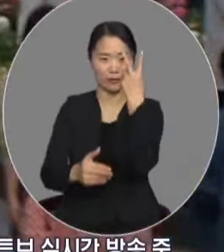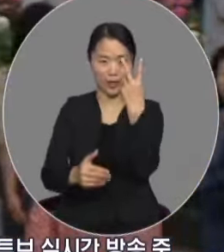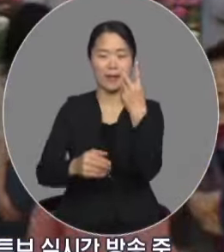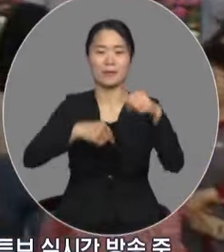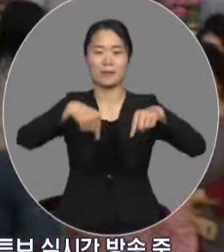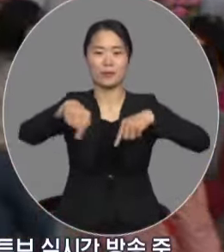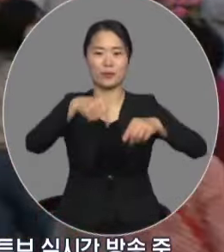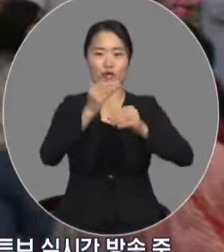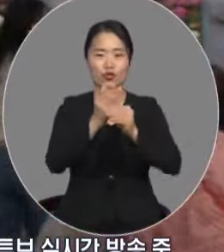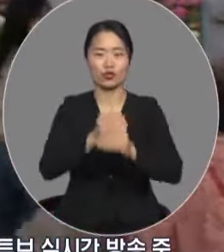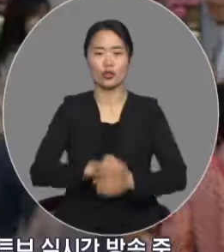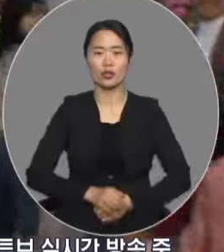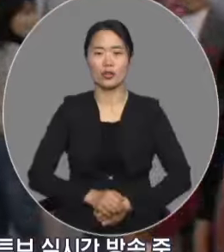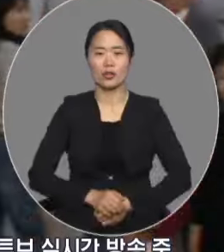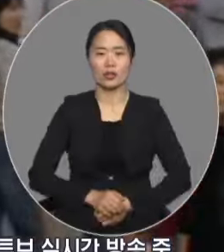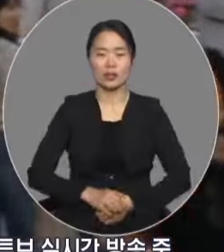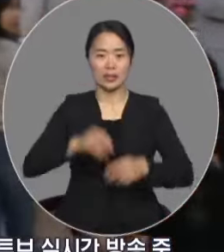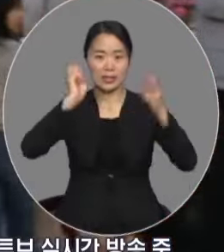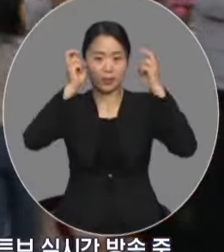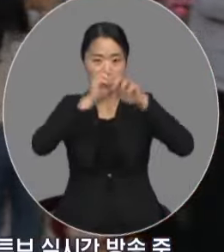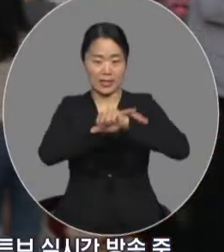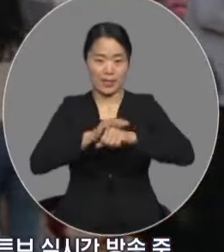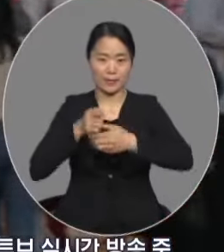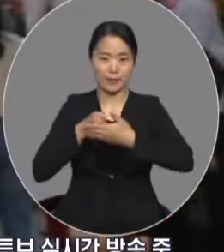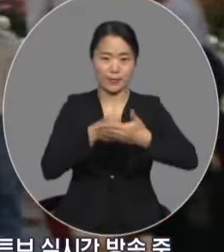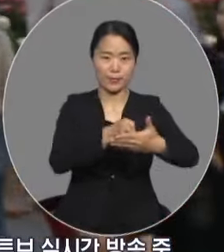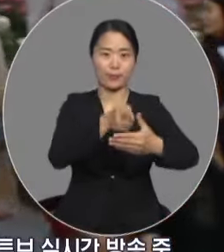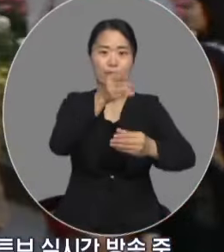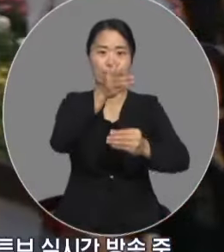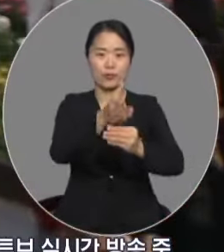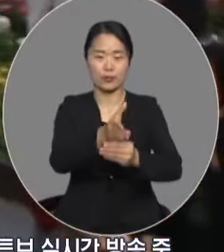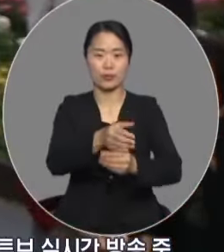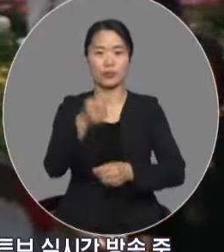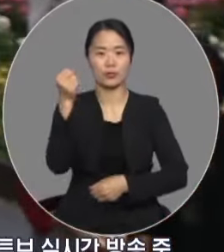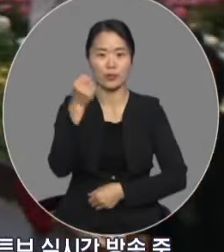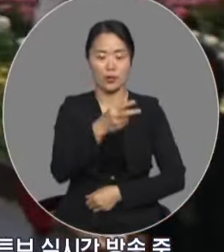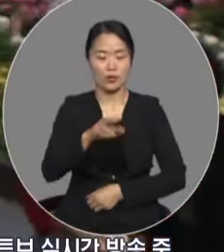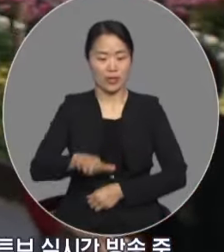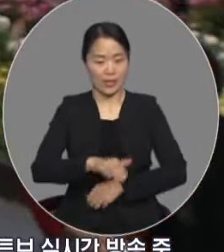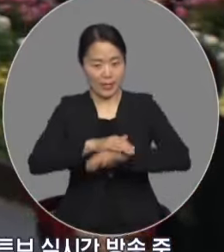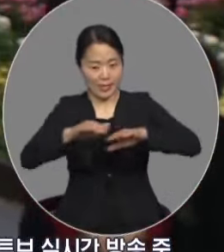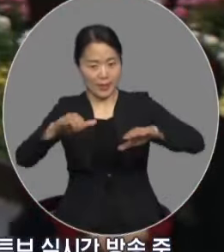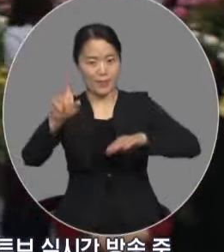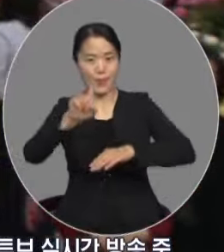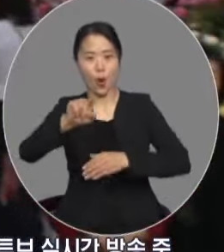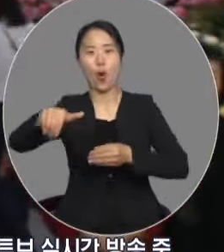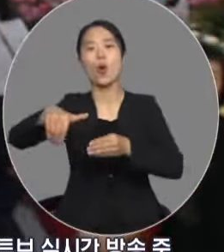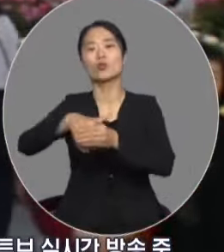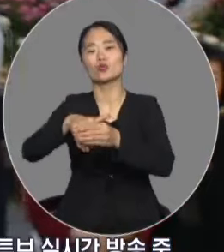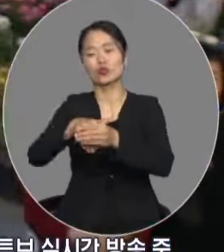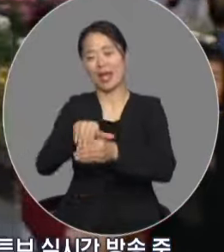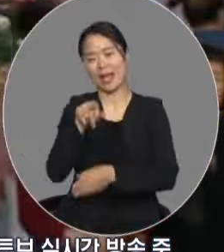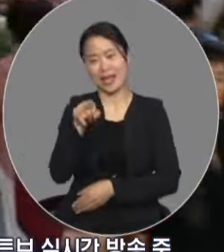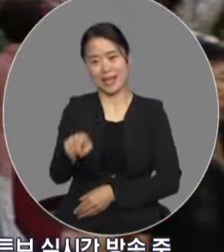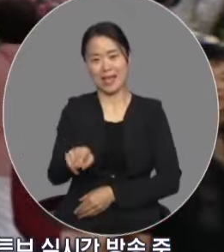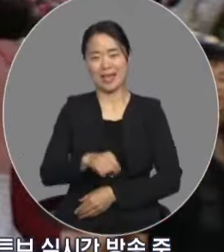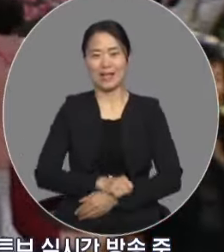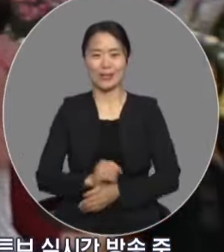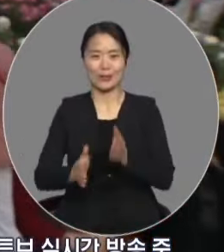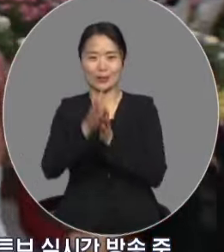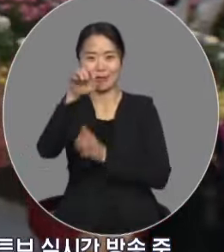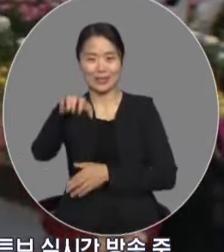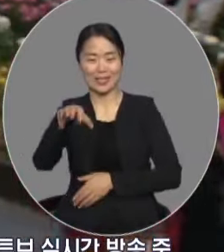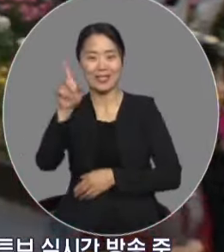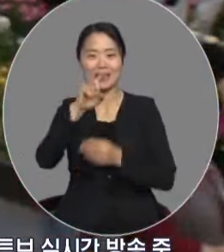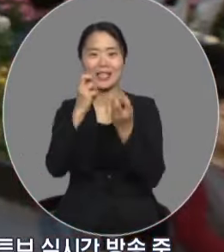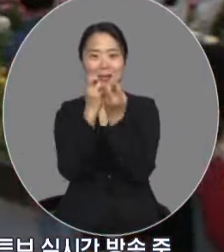지금 순조롭게 잘 진행하고 있고, 이제 우리가 풀어야 될 부분은 이제 문화, 이 문화도시를 어떻게 만들어